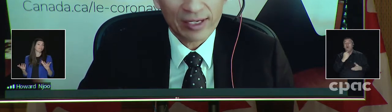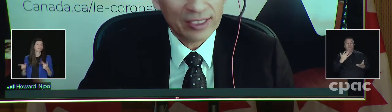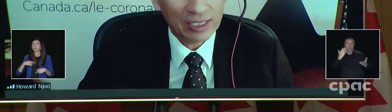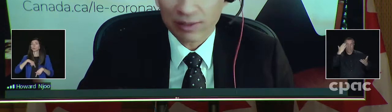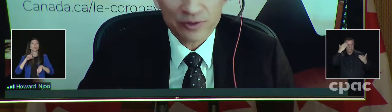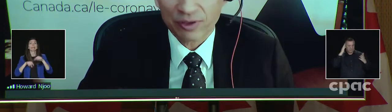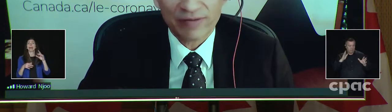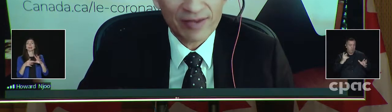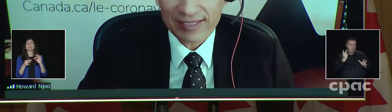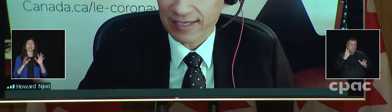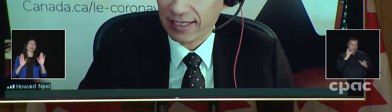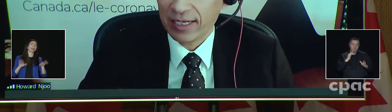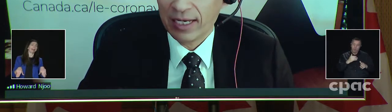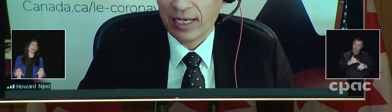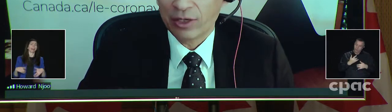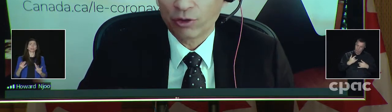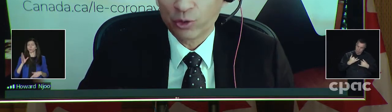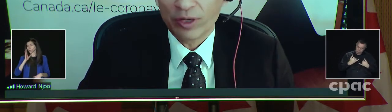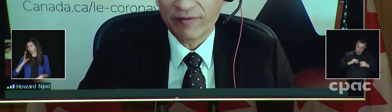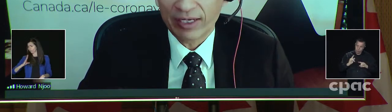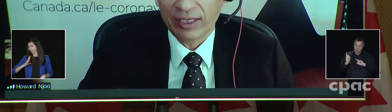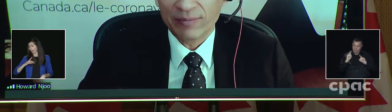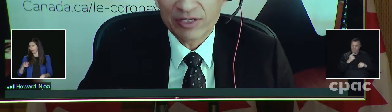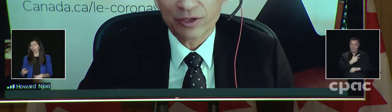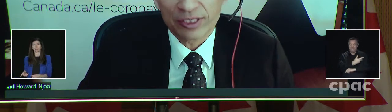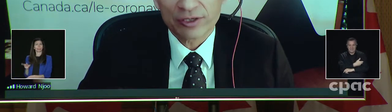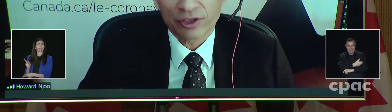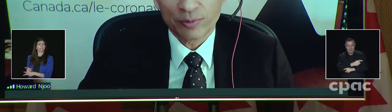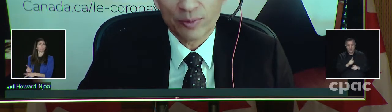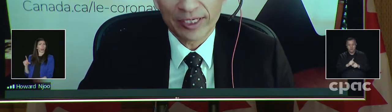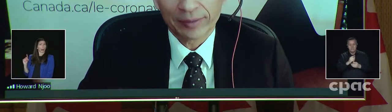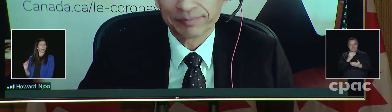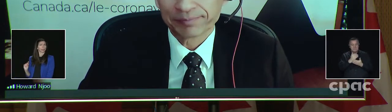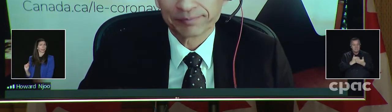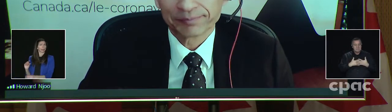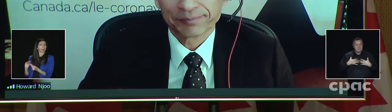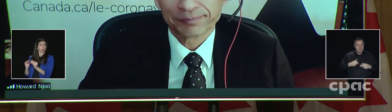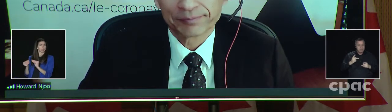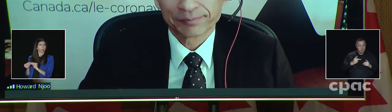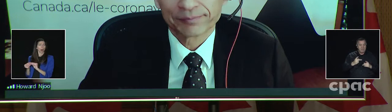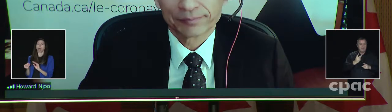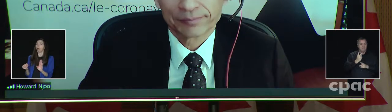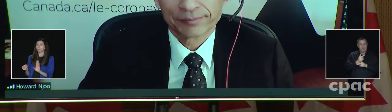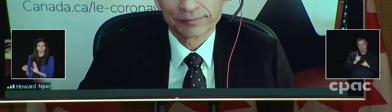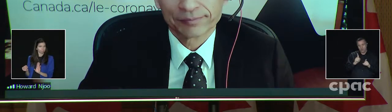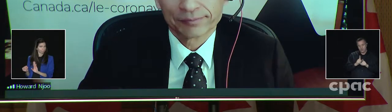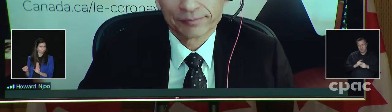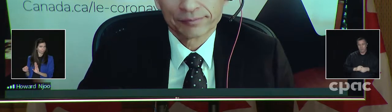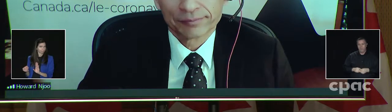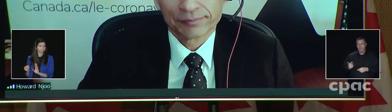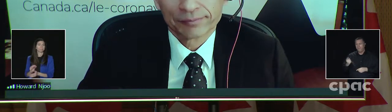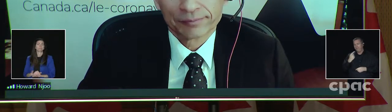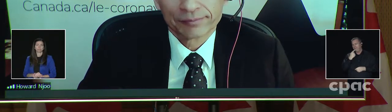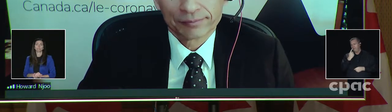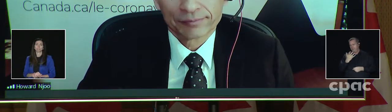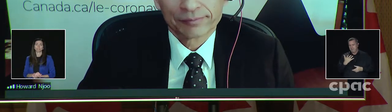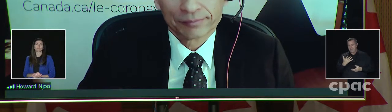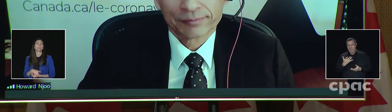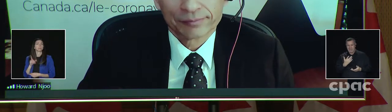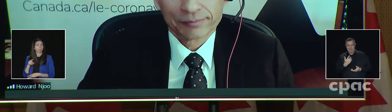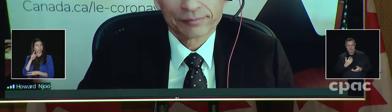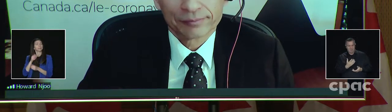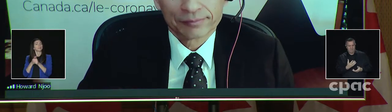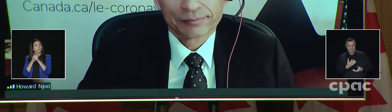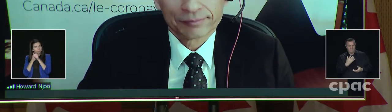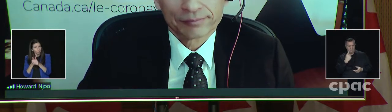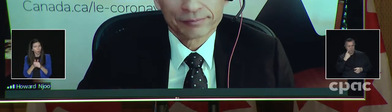avec l'adoption des vaccins et continuer avec les mesures de santé publique. Vous dites qu'on assiste à une resurgence